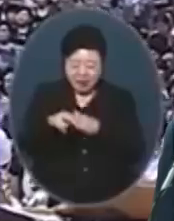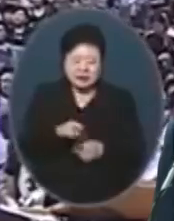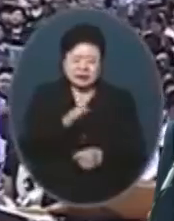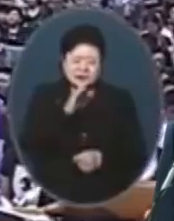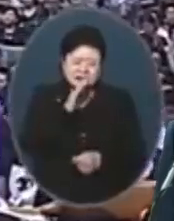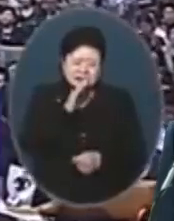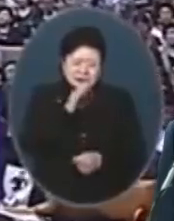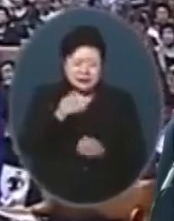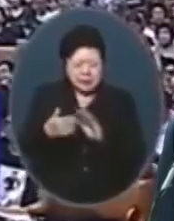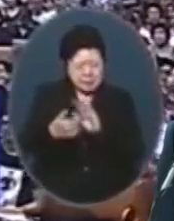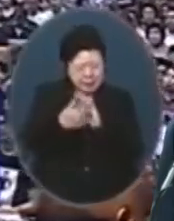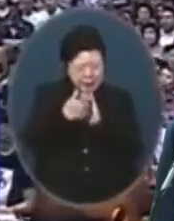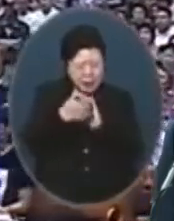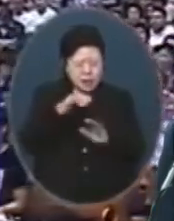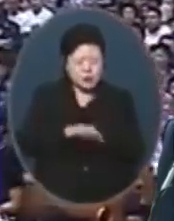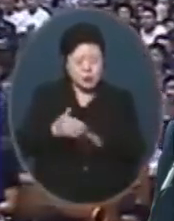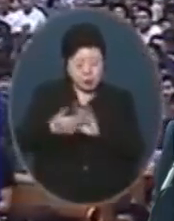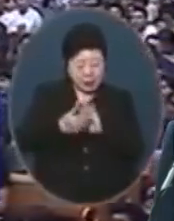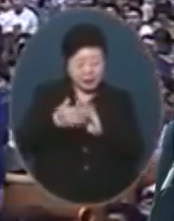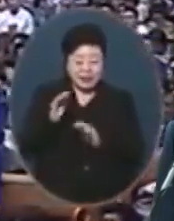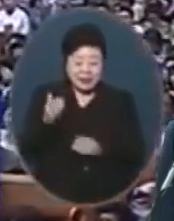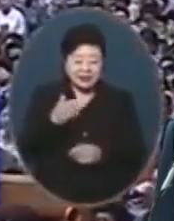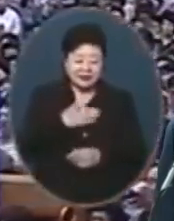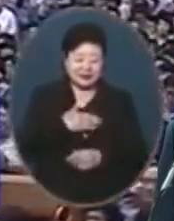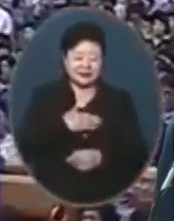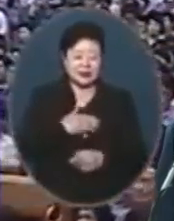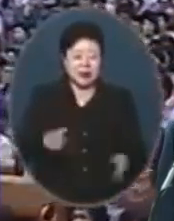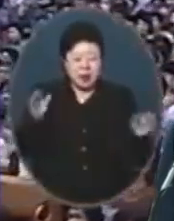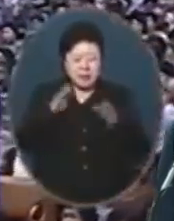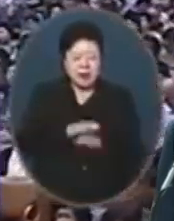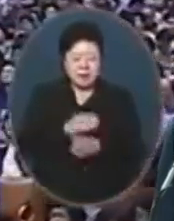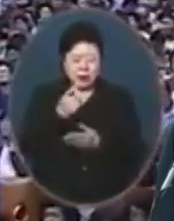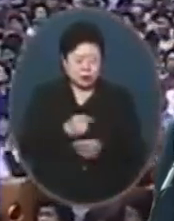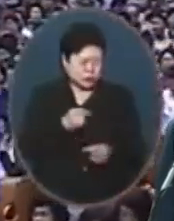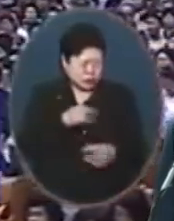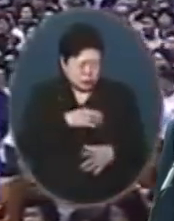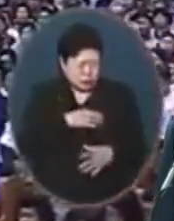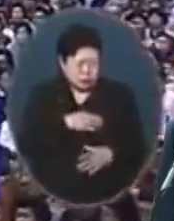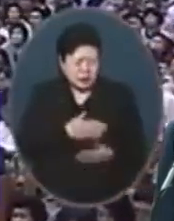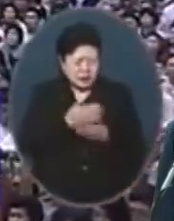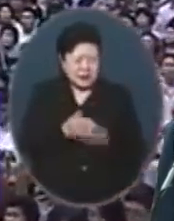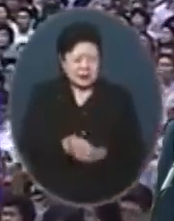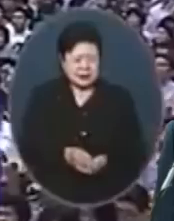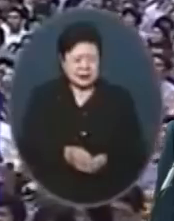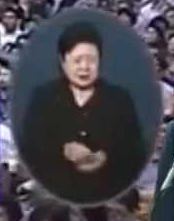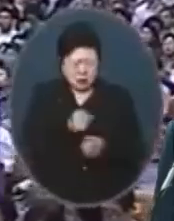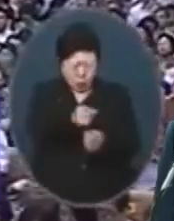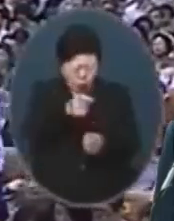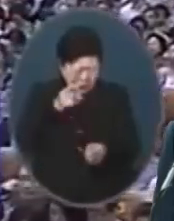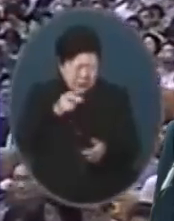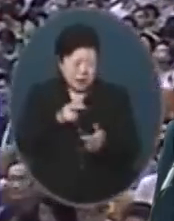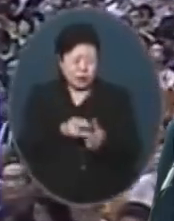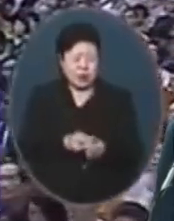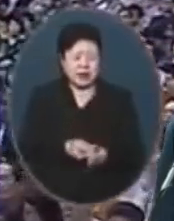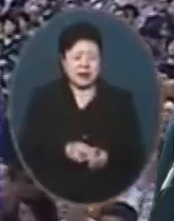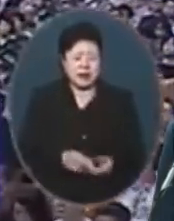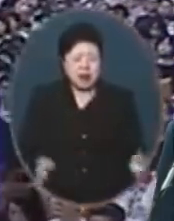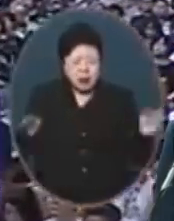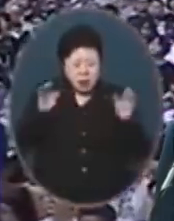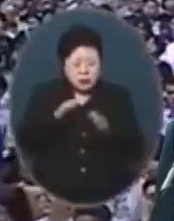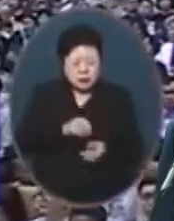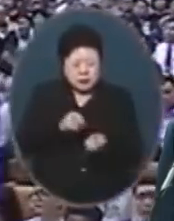진실함은 방패와 손방패가 되나니 나는 밤에 찾아오는 공포와 낮에 날아드는 화살과 어두울